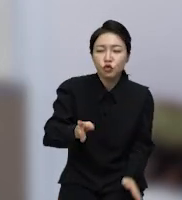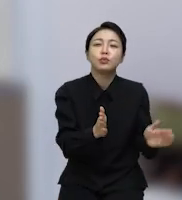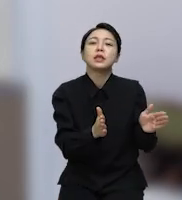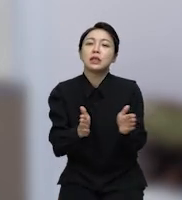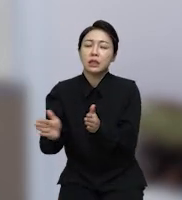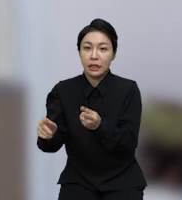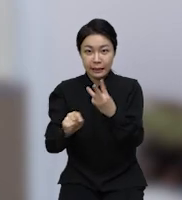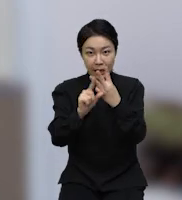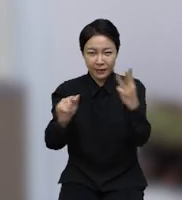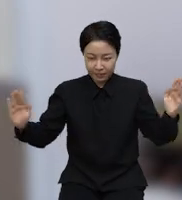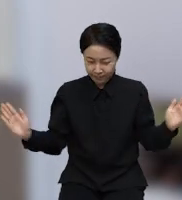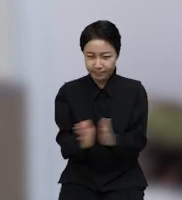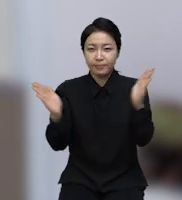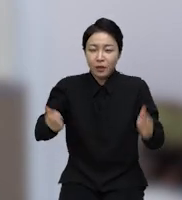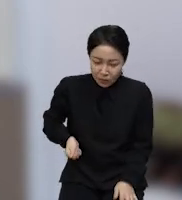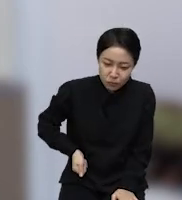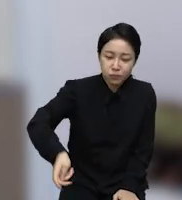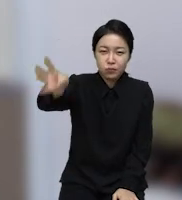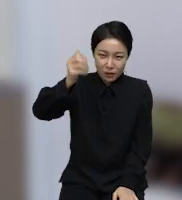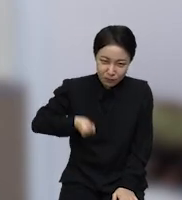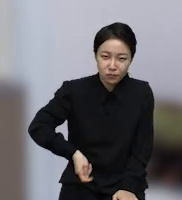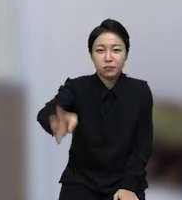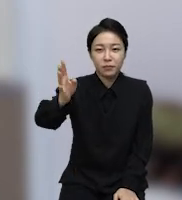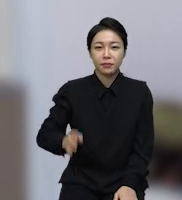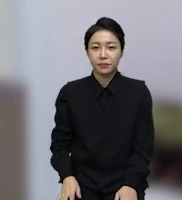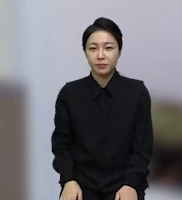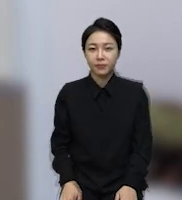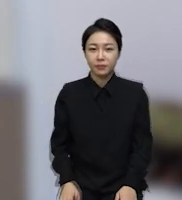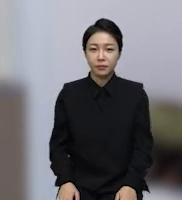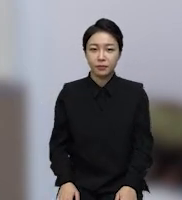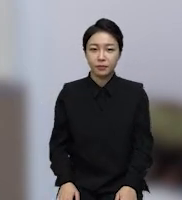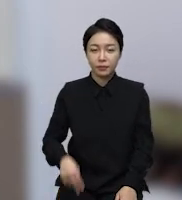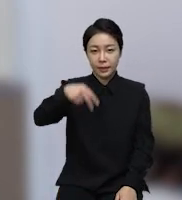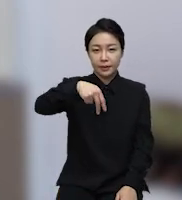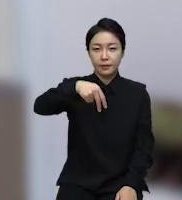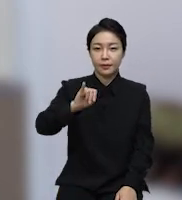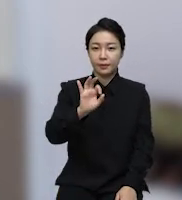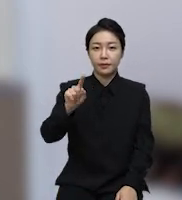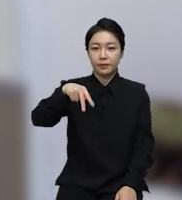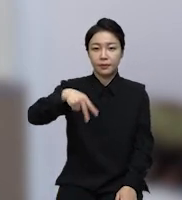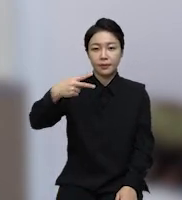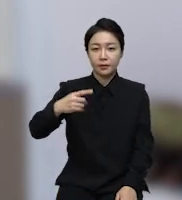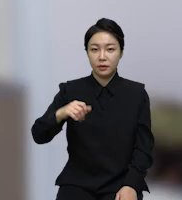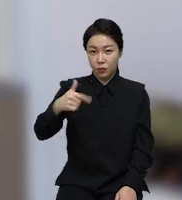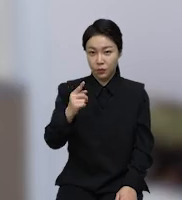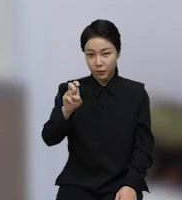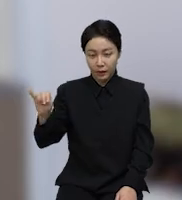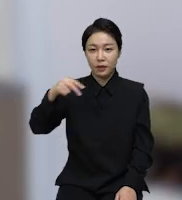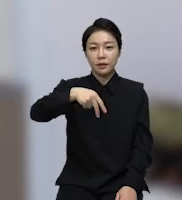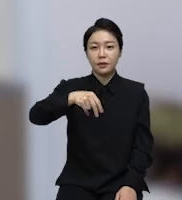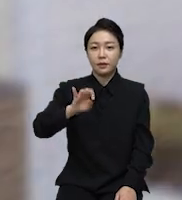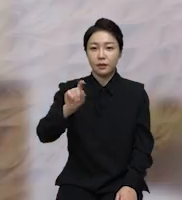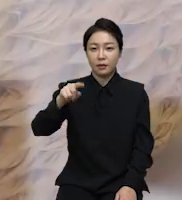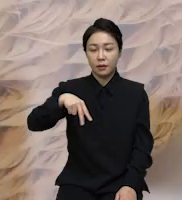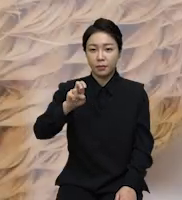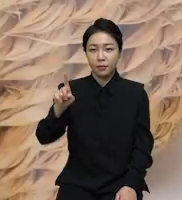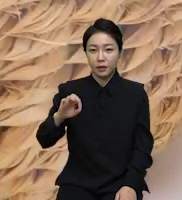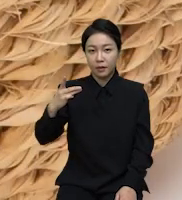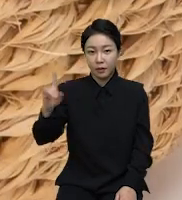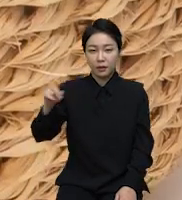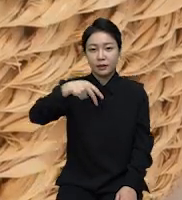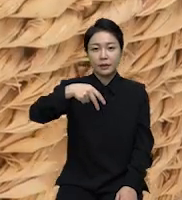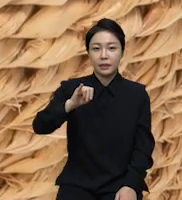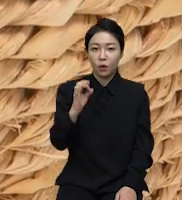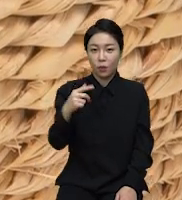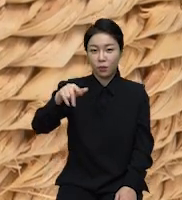준비를 하고 3월에는 본격적으로 씨를 뿌렸습니다. 이때 씨앗은 씨앗 둥구미, 씨앗